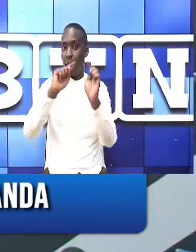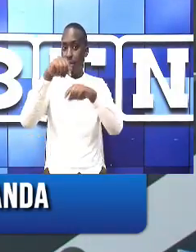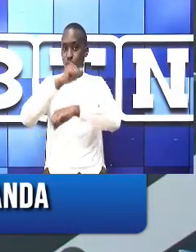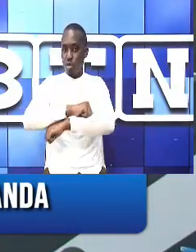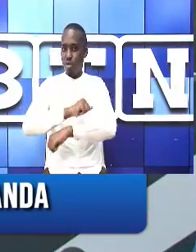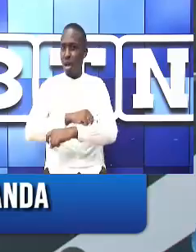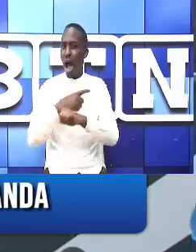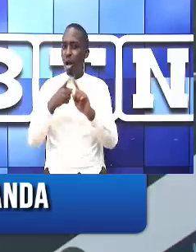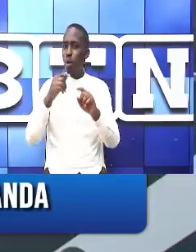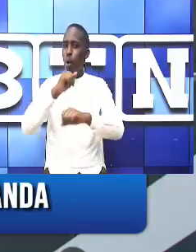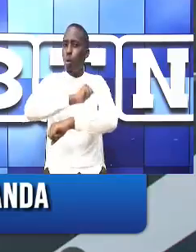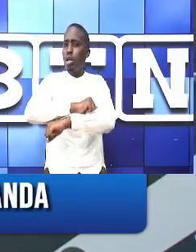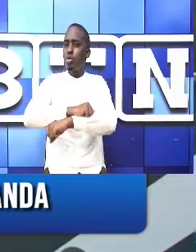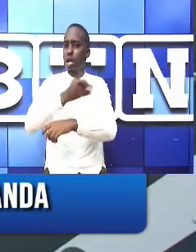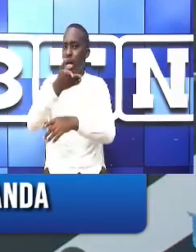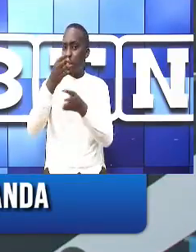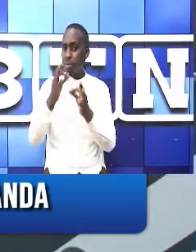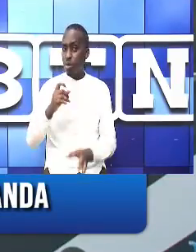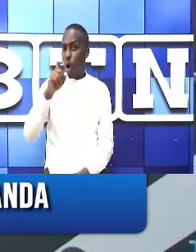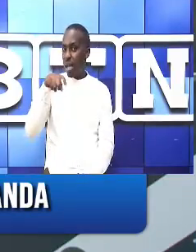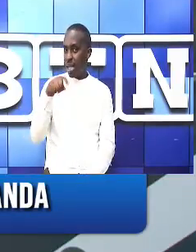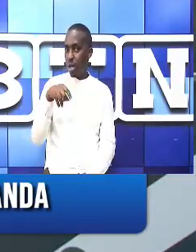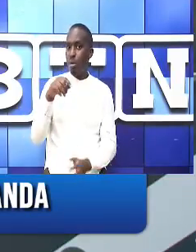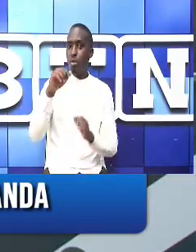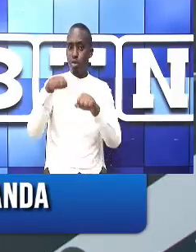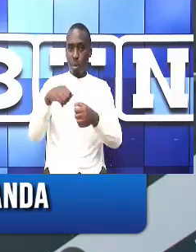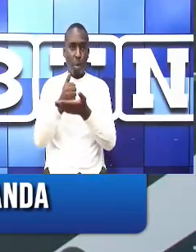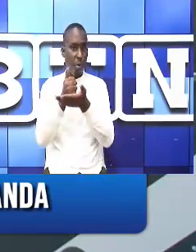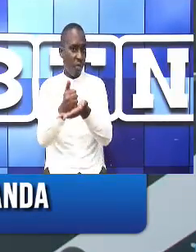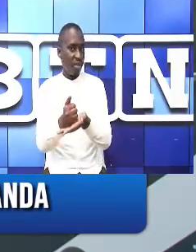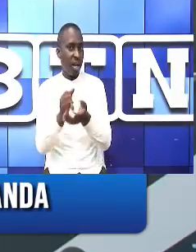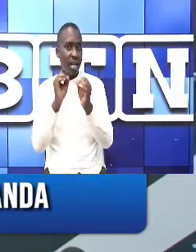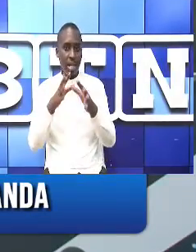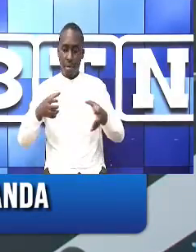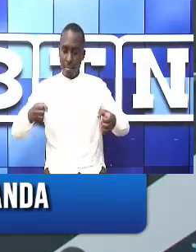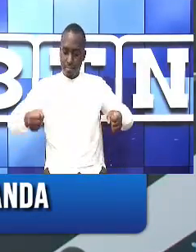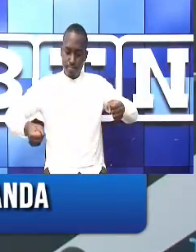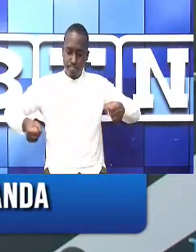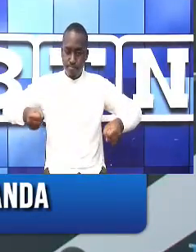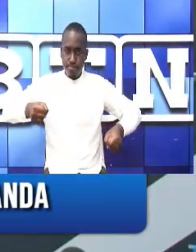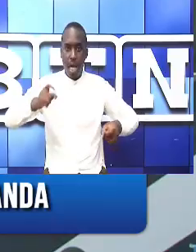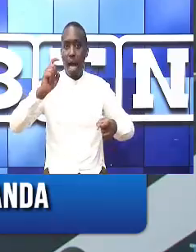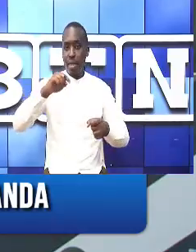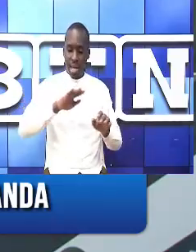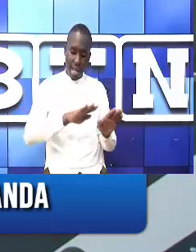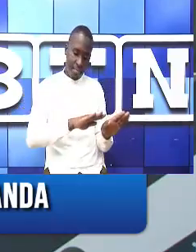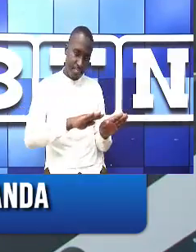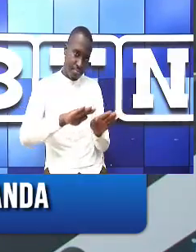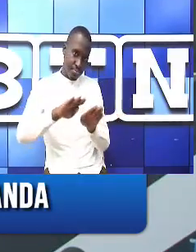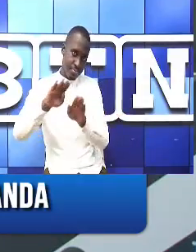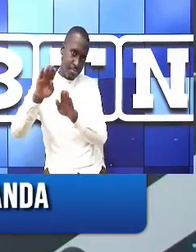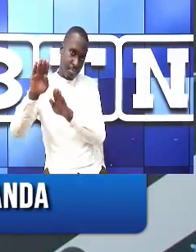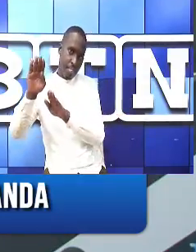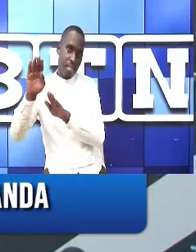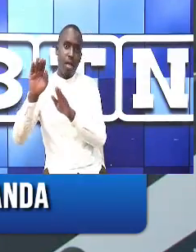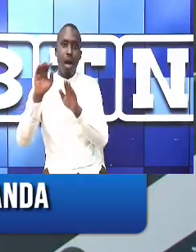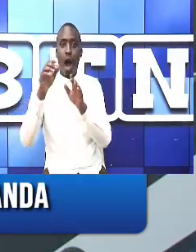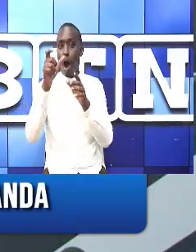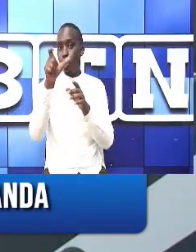shuri hari ibyo ahakeneye biri buze kumufasha niba agendera ku mbago akeneye za nzira bacamo hari